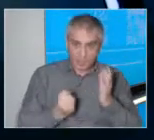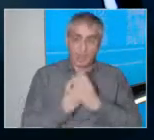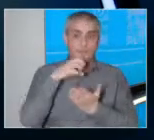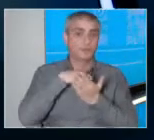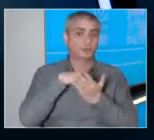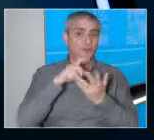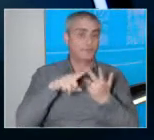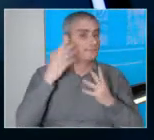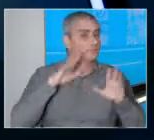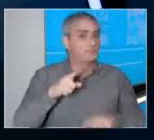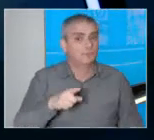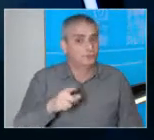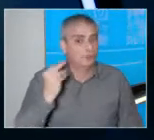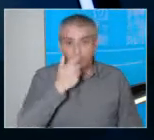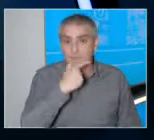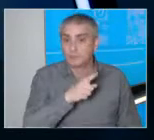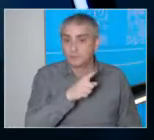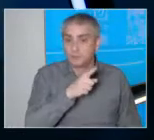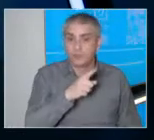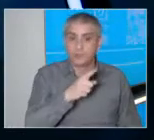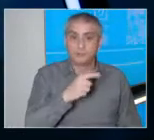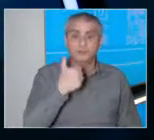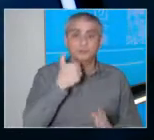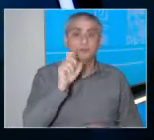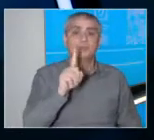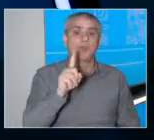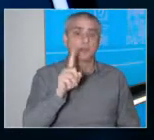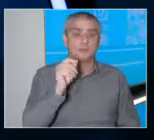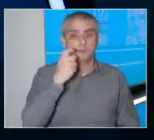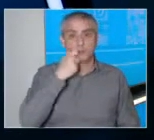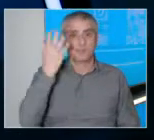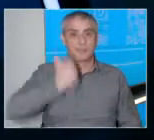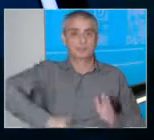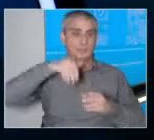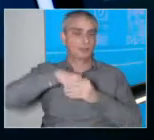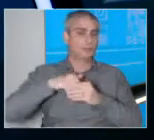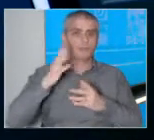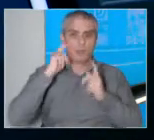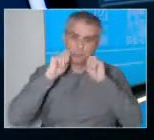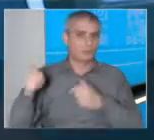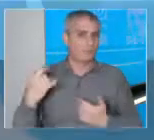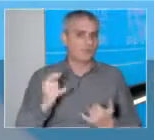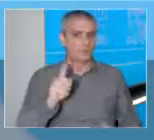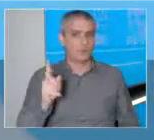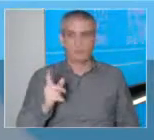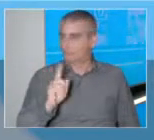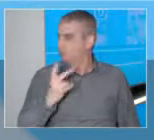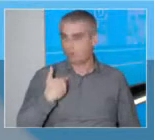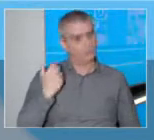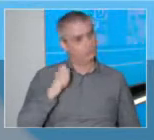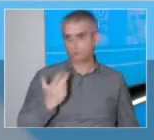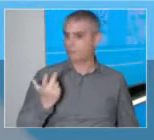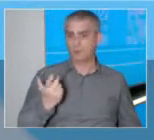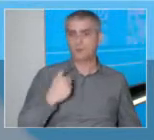היישובים, רק שנייה. הייתה ממשלה כזאת מנסור עבאס כ-61, כשדרעי היה שר הפנים. אז למה אז היית סומך על זה והיום לא? גם אז לא הייתי סומך,